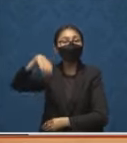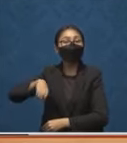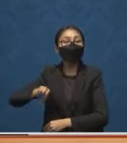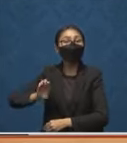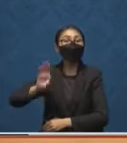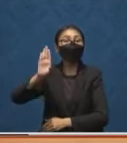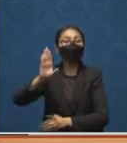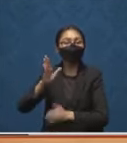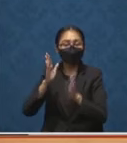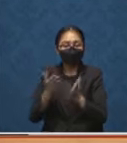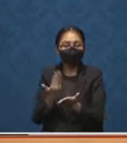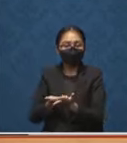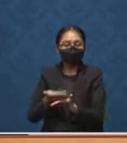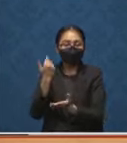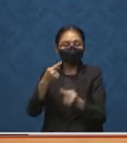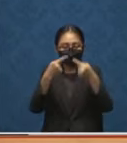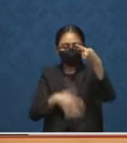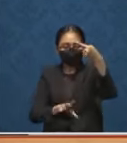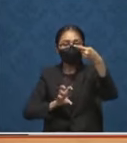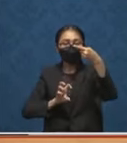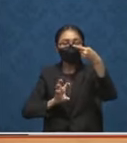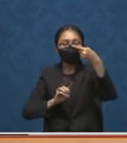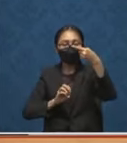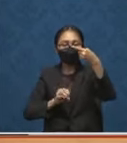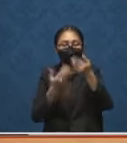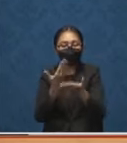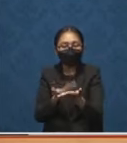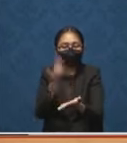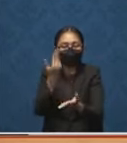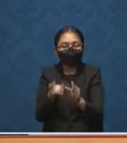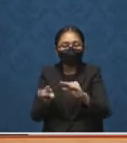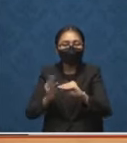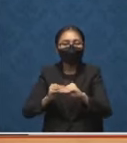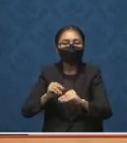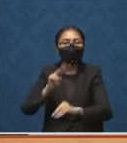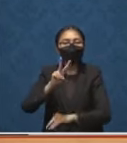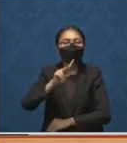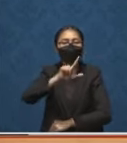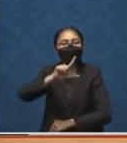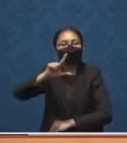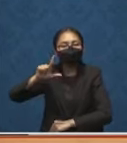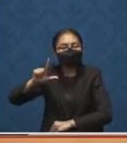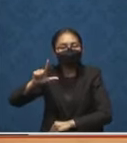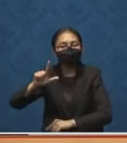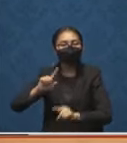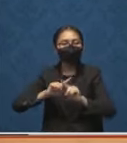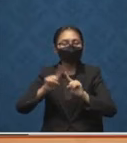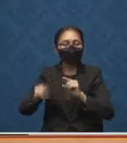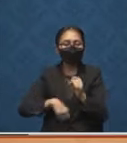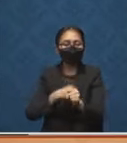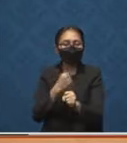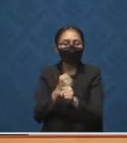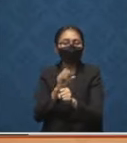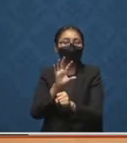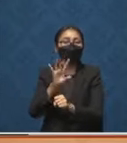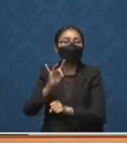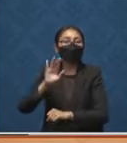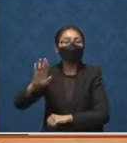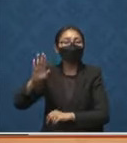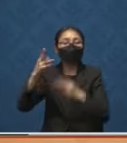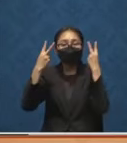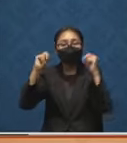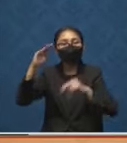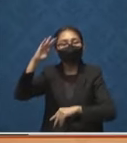ำรวยที่สุด50อันดับแรกนั้นรวยขึ้นถึง2ล้านล้านบาทแต่8ปีของพลเอกประยุทธ์เช่นเดียวกันทำ